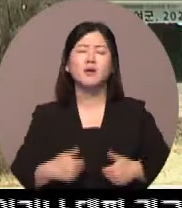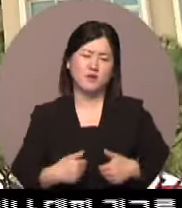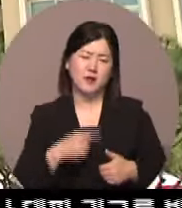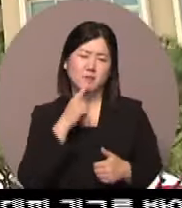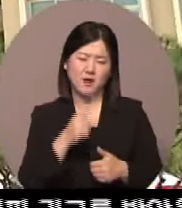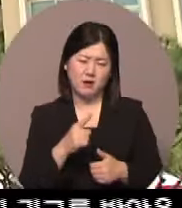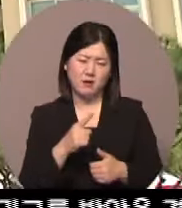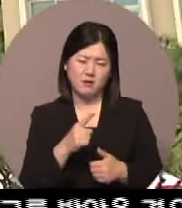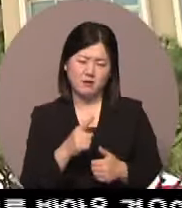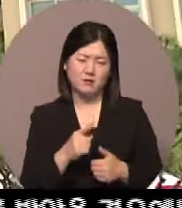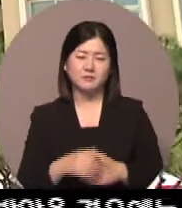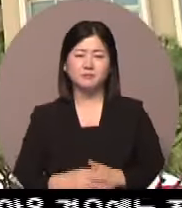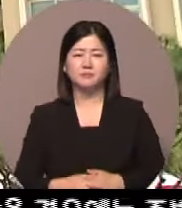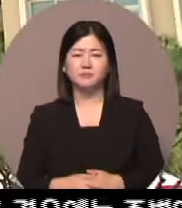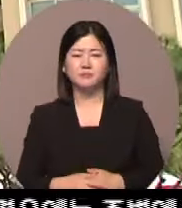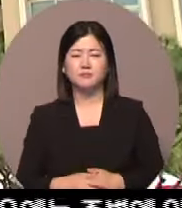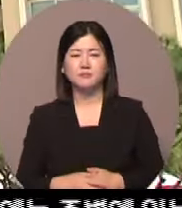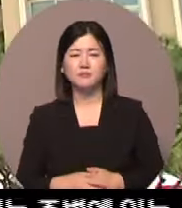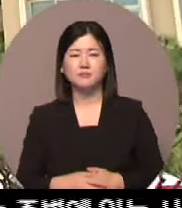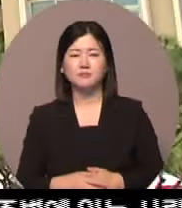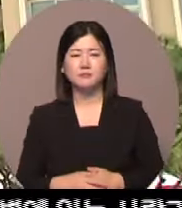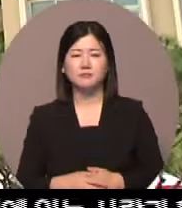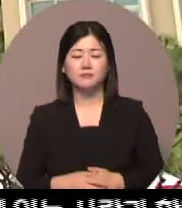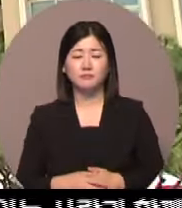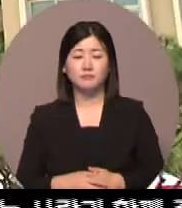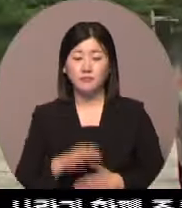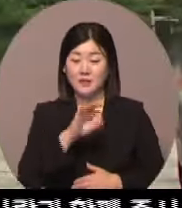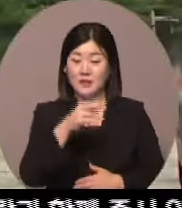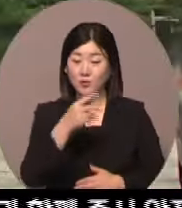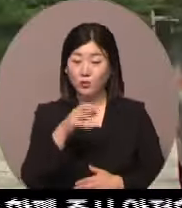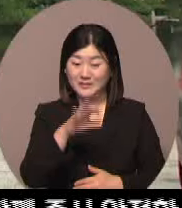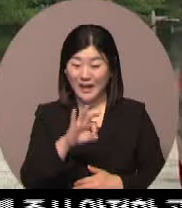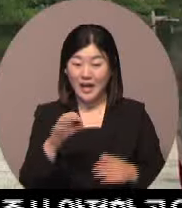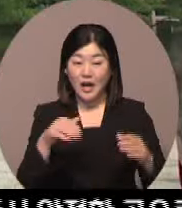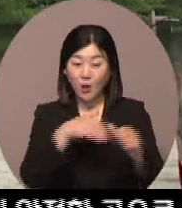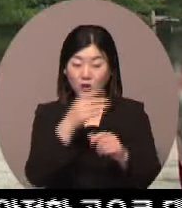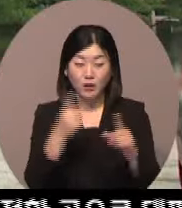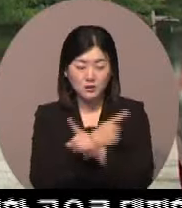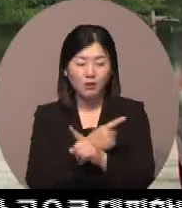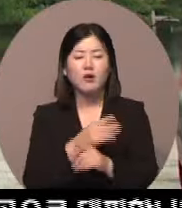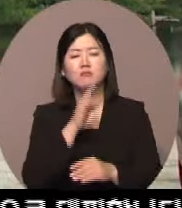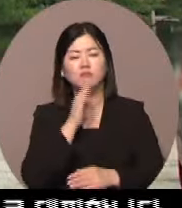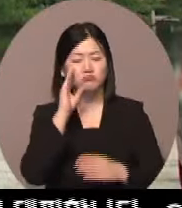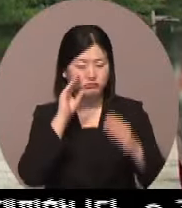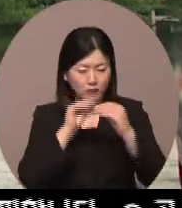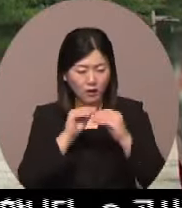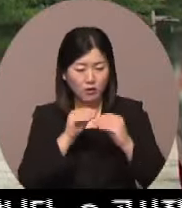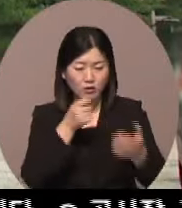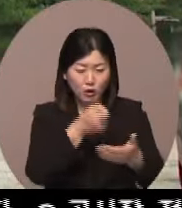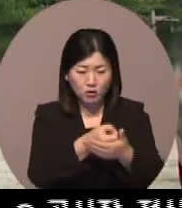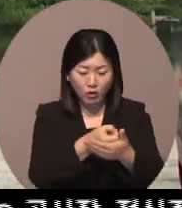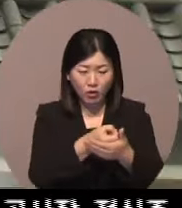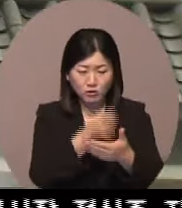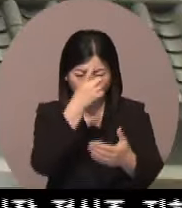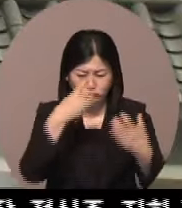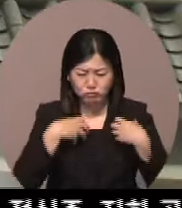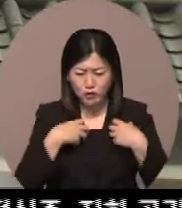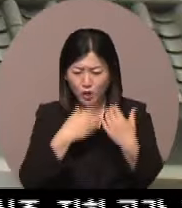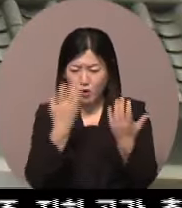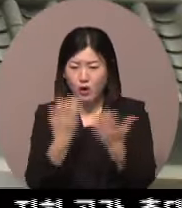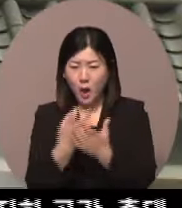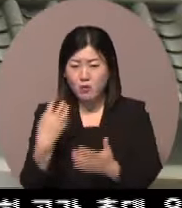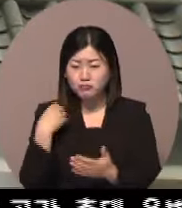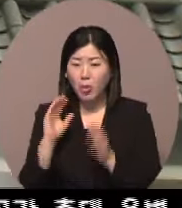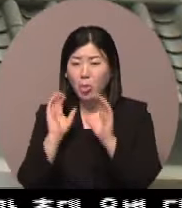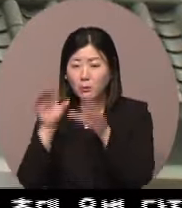목소리가 곳곳에서 나오고 있습니다이 통장의 처우 개선에는 공감하지만 결정은 정부가 하고 모든 부담을 지자체에